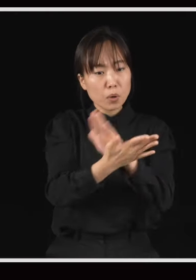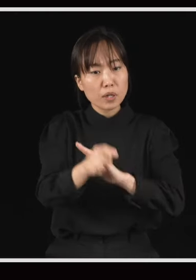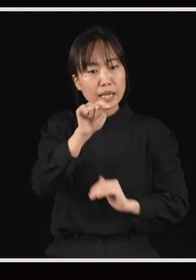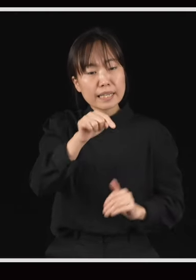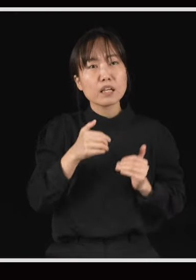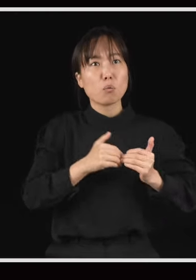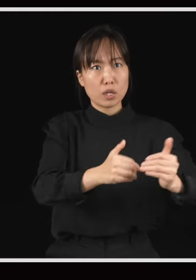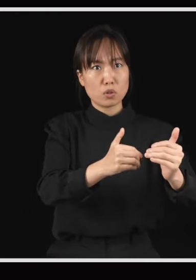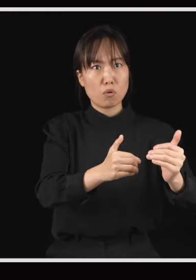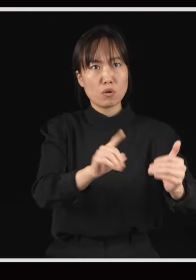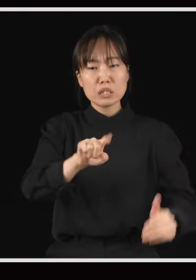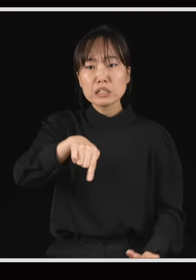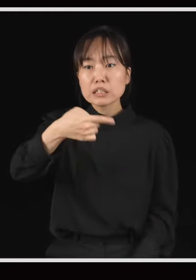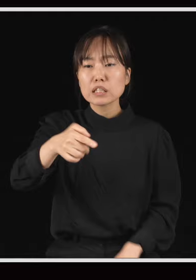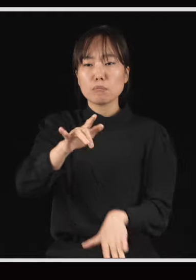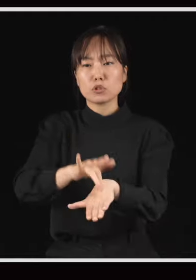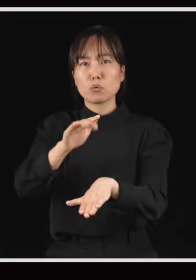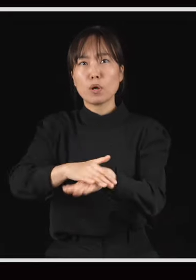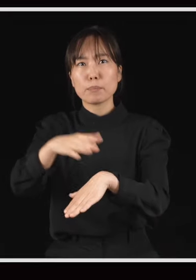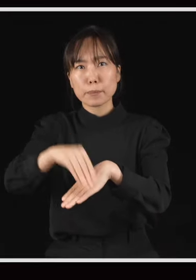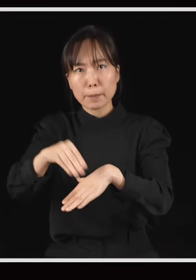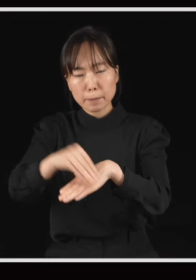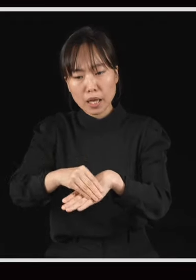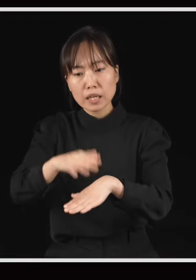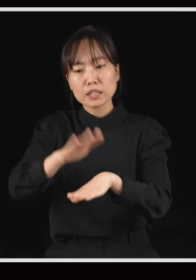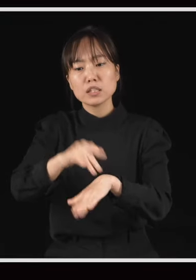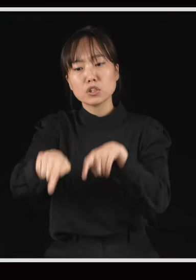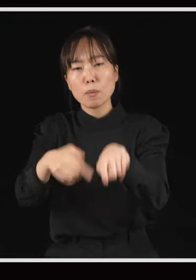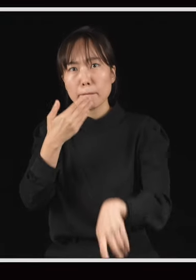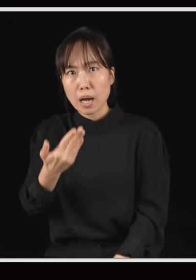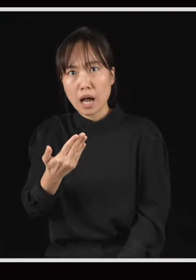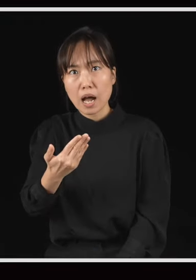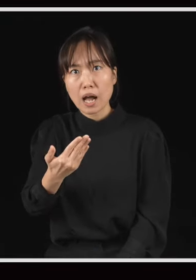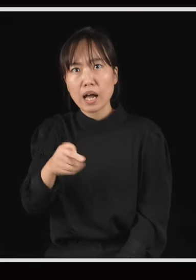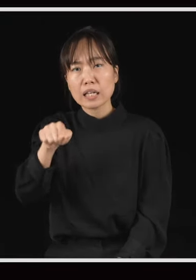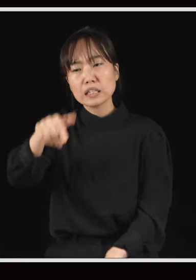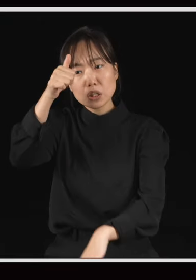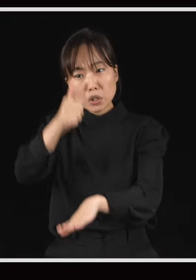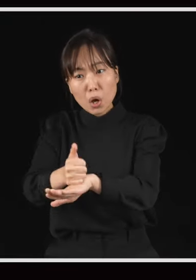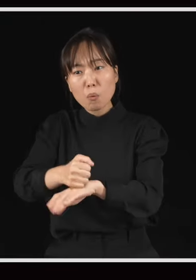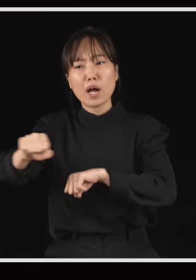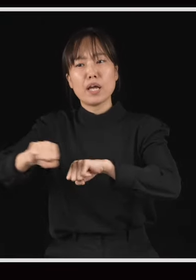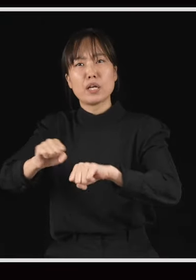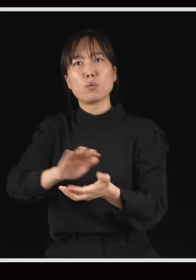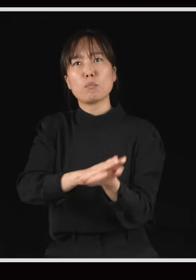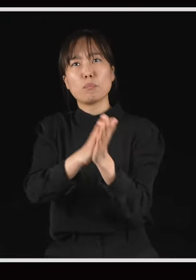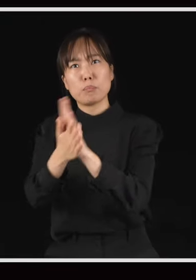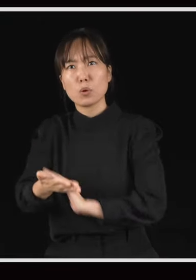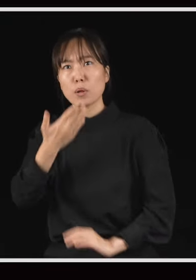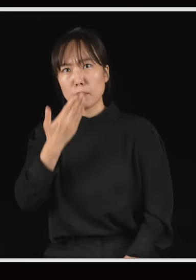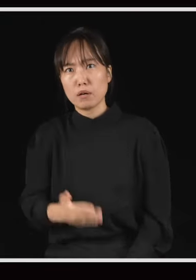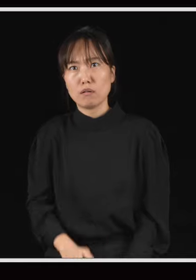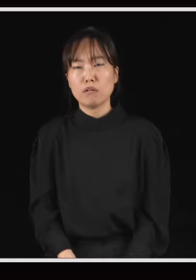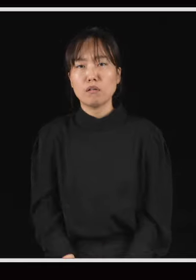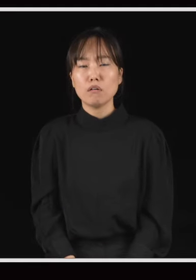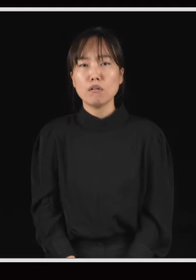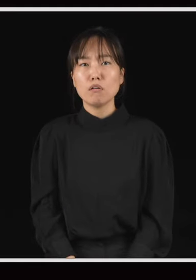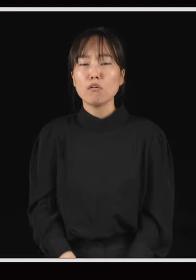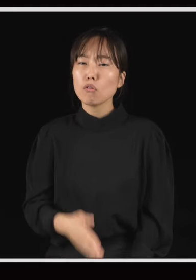그러니까 나의 생활 습관이나 내가 이 어떤 실천할 수 있는 시스템을 만들고 그 시스템이 결과적으로는 나의 행동을 낳는